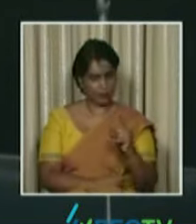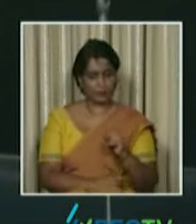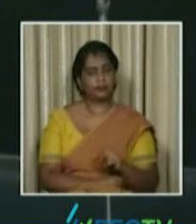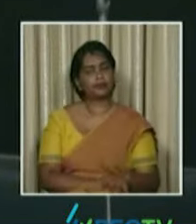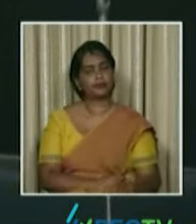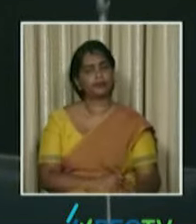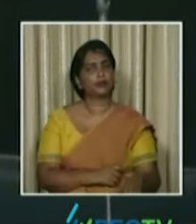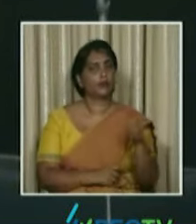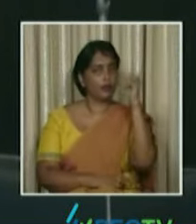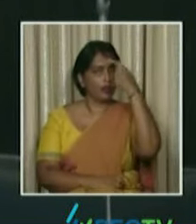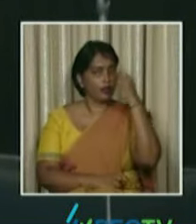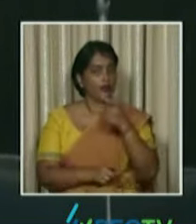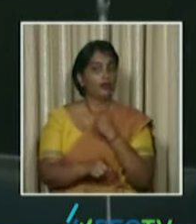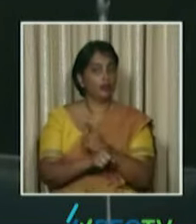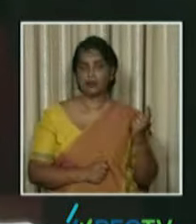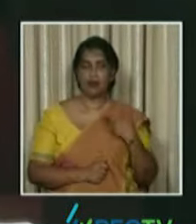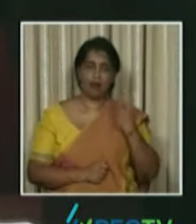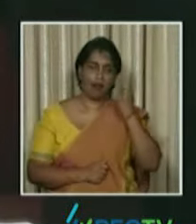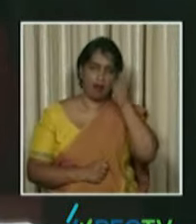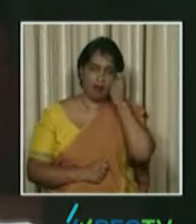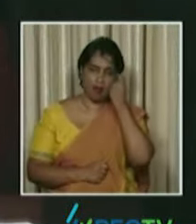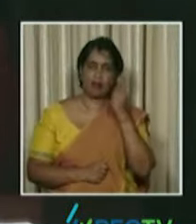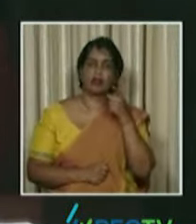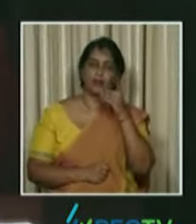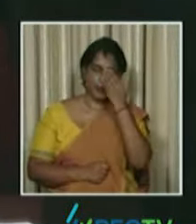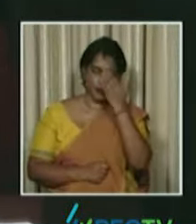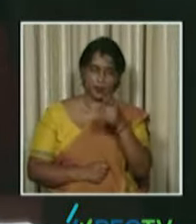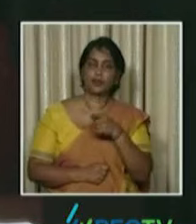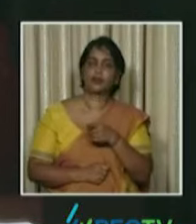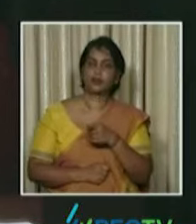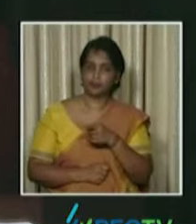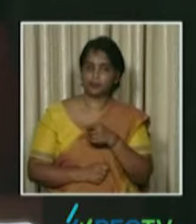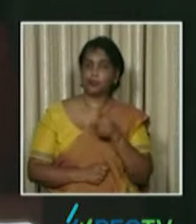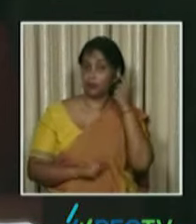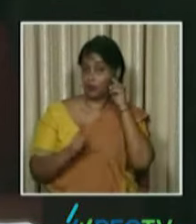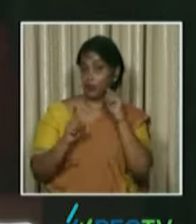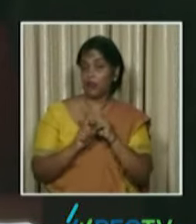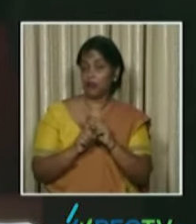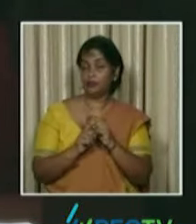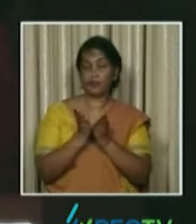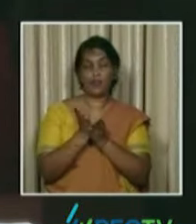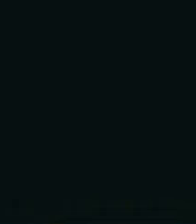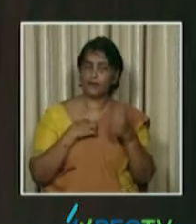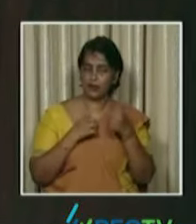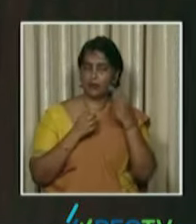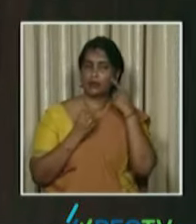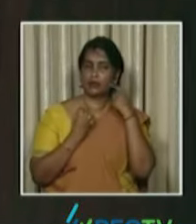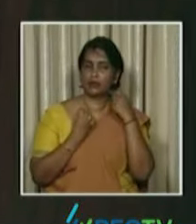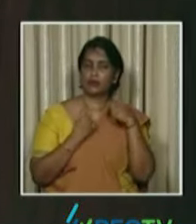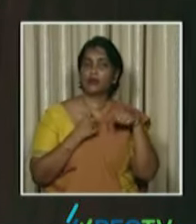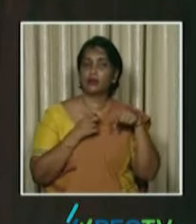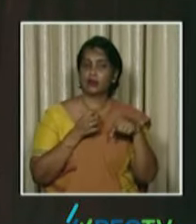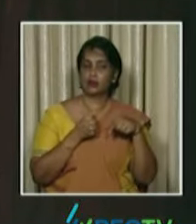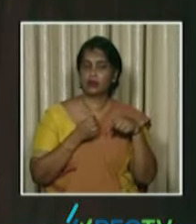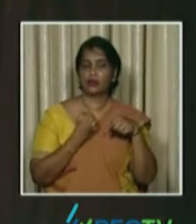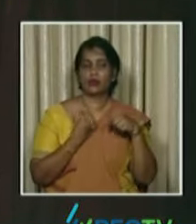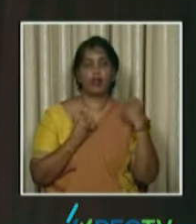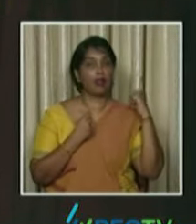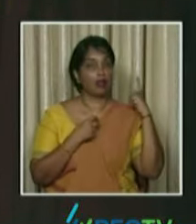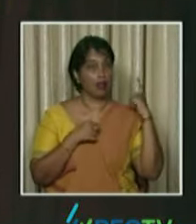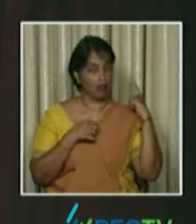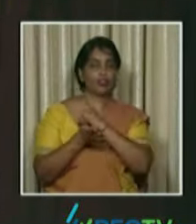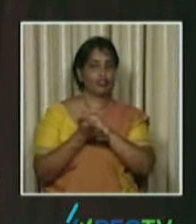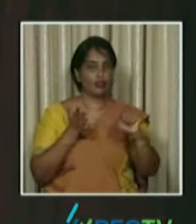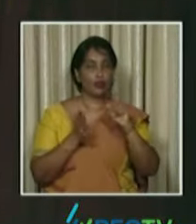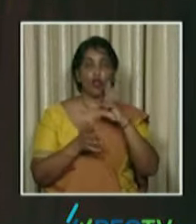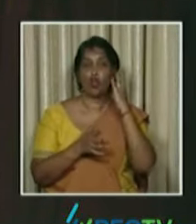තිනවා ගුරුවට විෂමතාවේ තාම විසඳිලා නැහැ ඔබතුමා කරුණා කරලා මේ පිළිබඳව විනය පියවරක් ගන්නට ඕන දැන් අපේ හමුදාවෙන් විශ්වාම ගිය